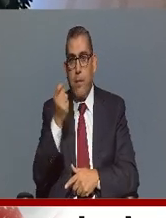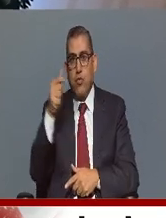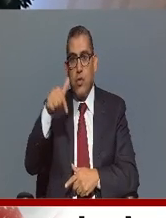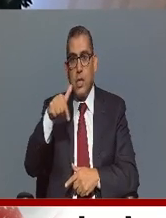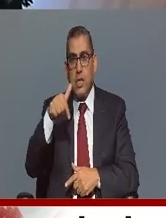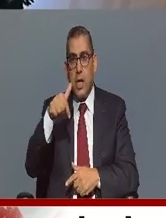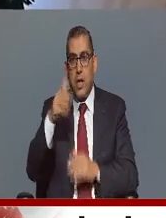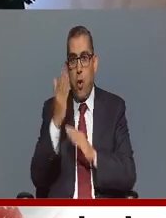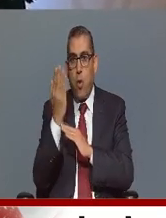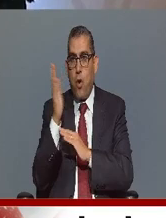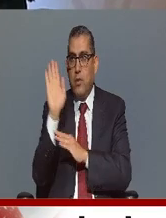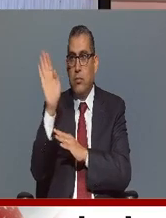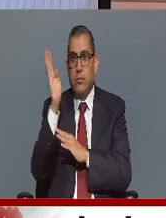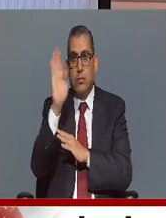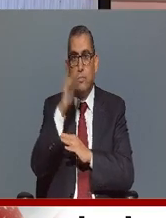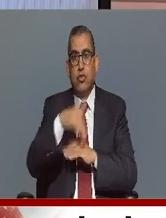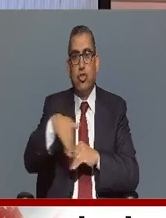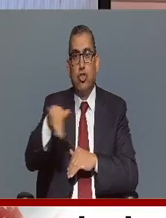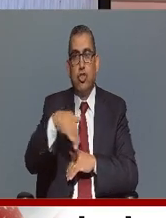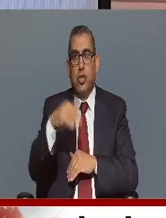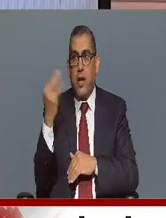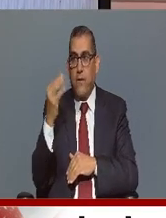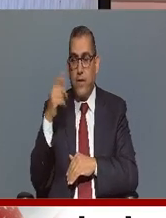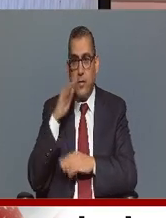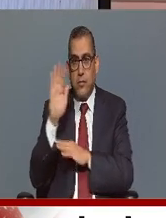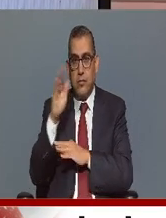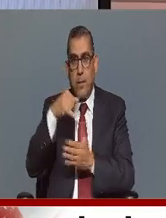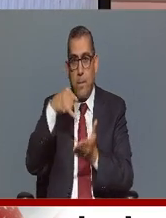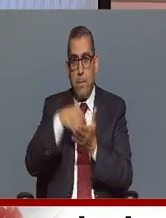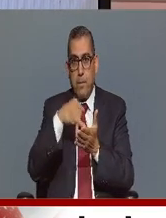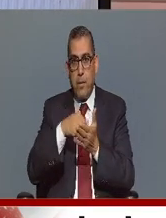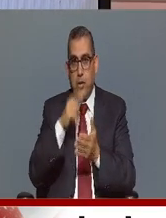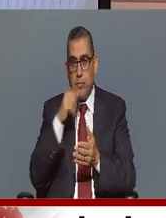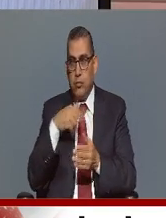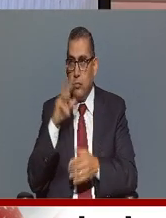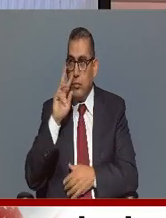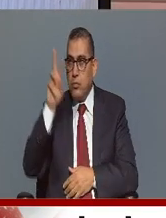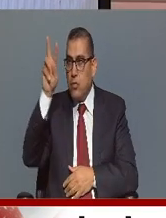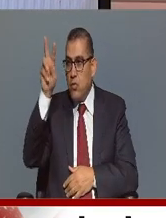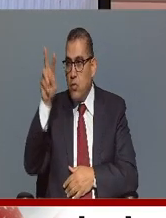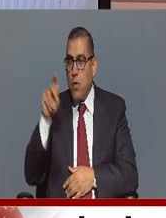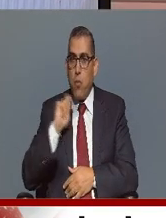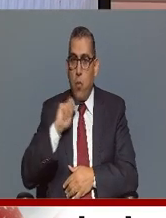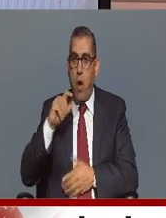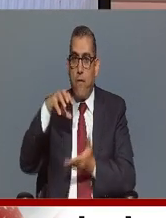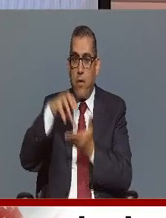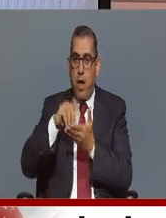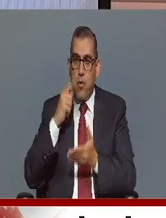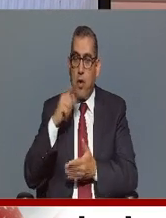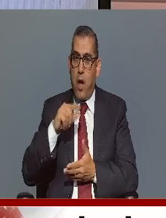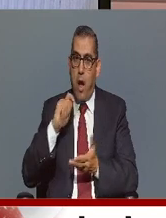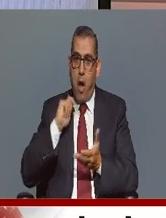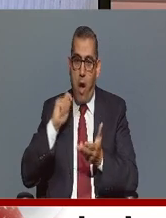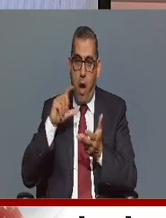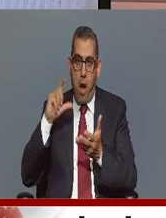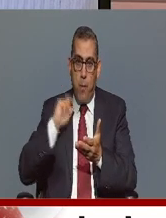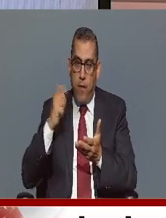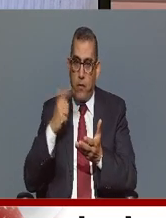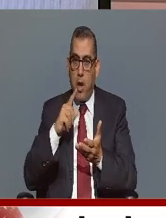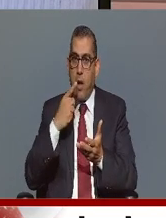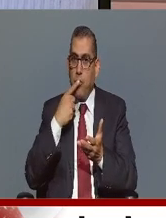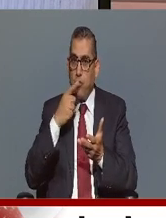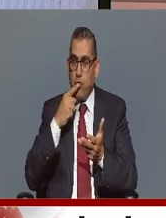265 لوحة على الشوارع في وسط المدينة في المحافظات الكبيرة زي القاهرة والإسكندرية والأقصر.